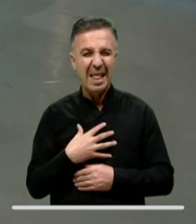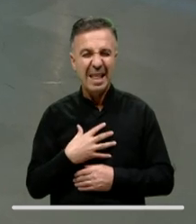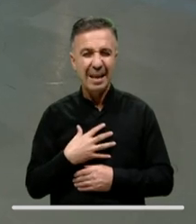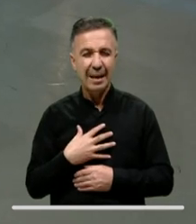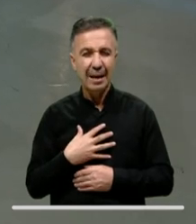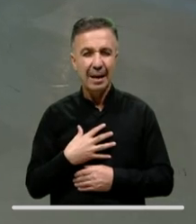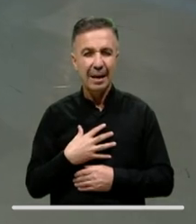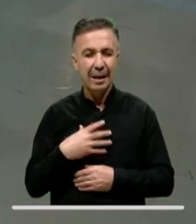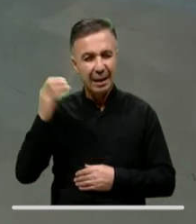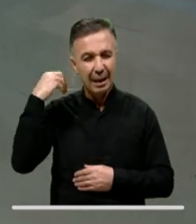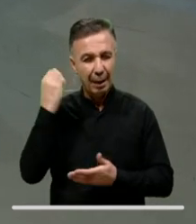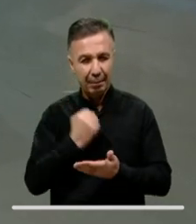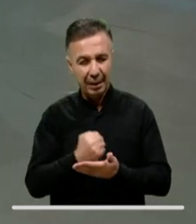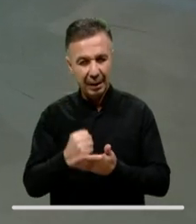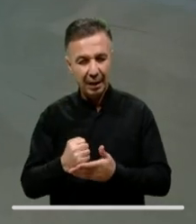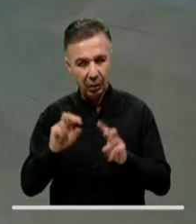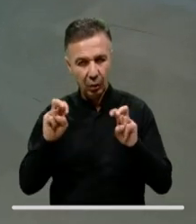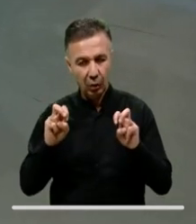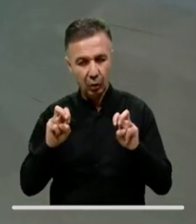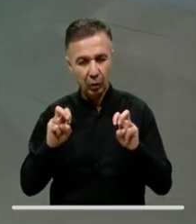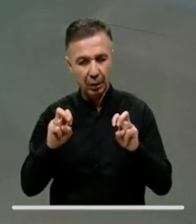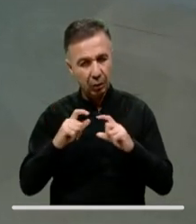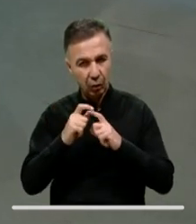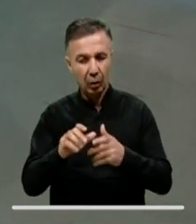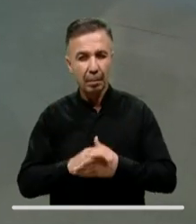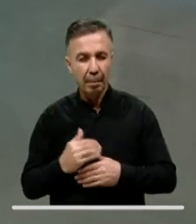konusunda bilgi almak istiyorum.